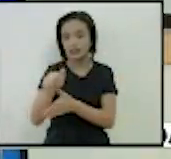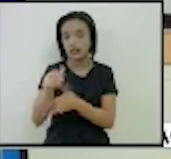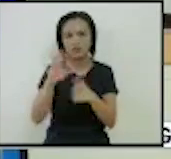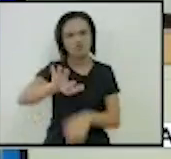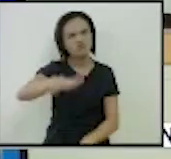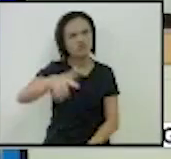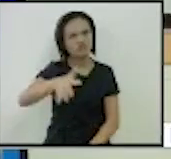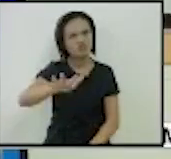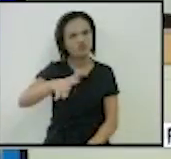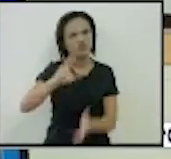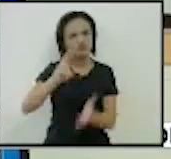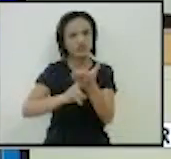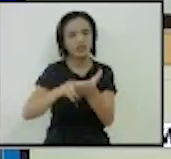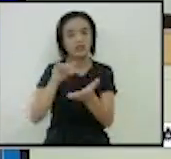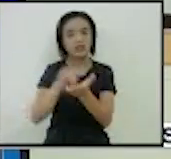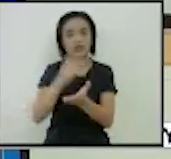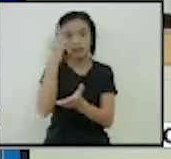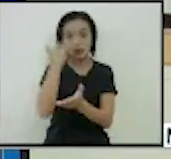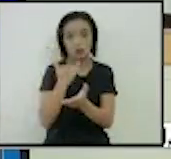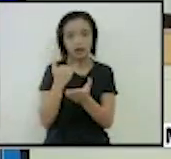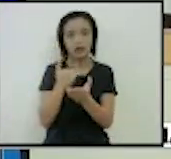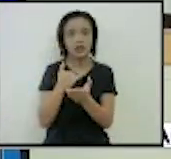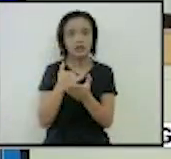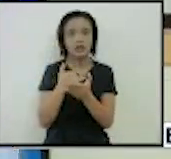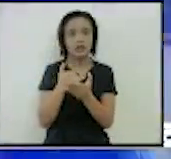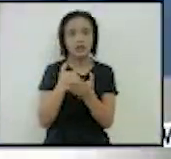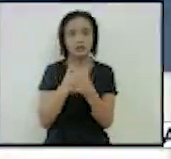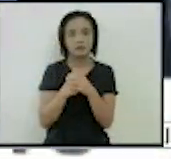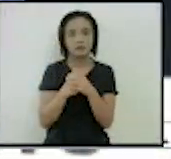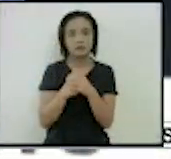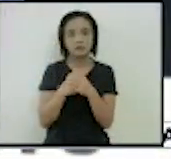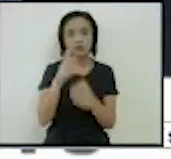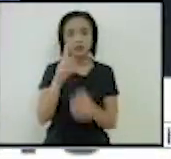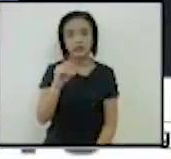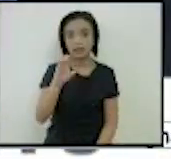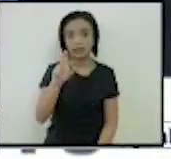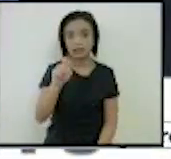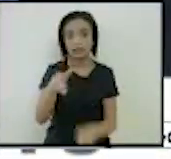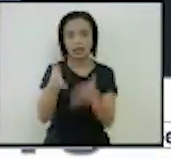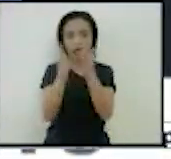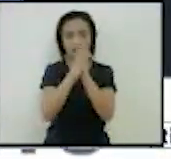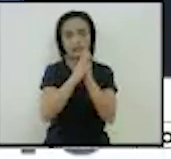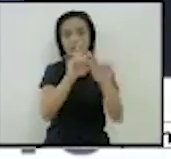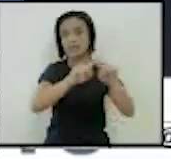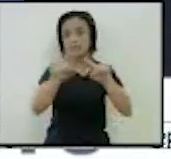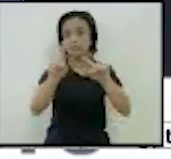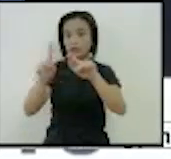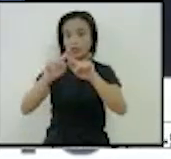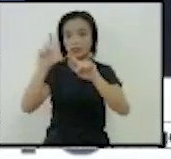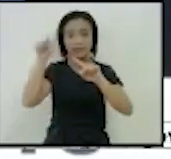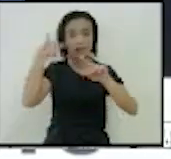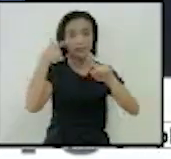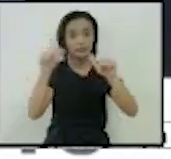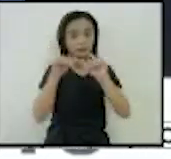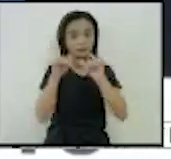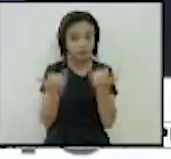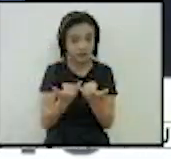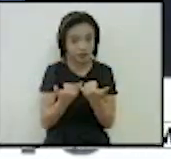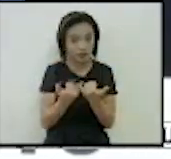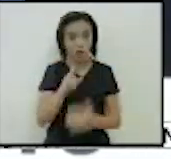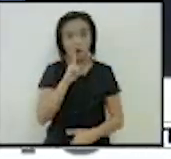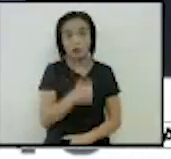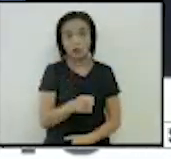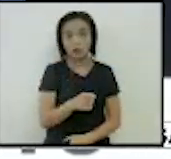humingi na ng tulong sa ibang ahensya ng gobyerno ang DICT. In fact, we've already started the